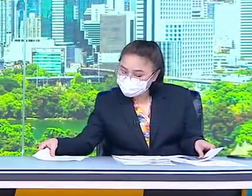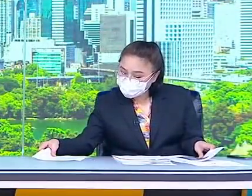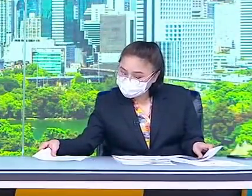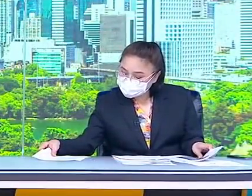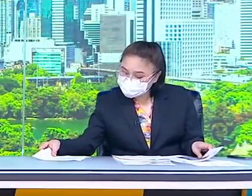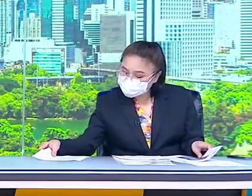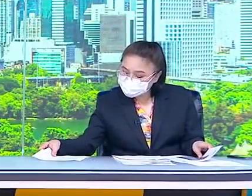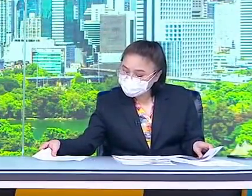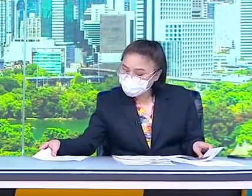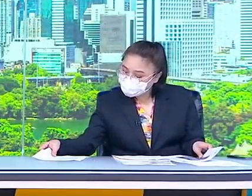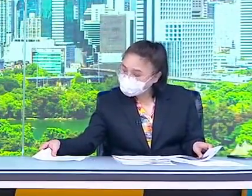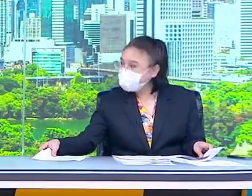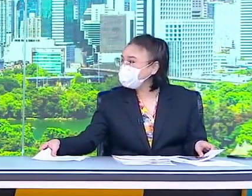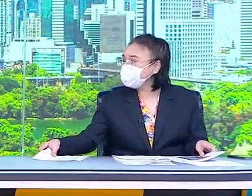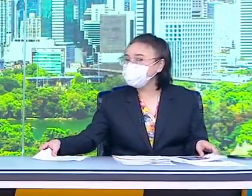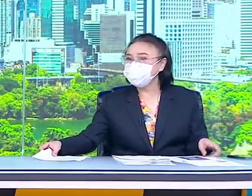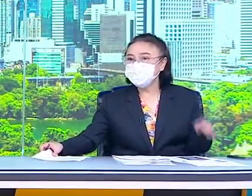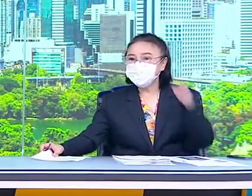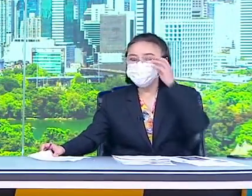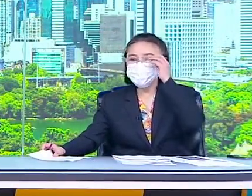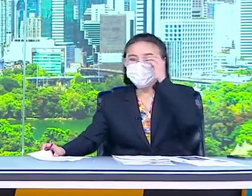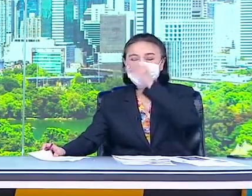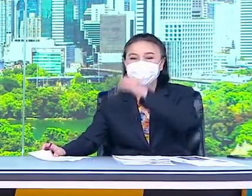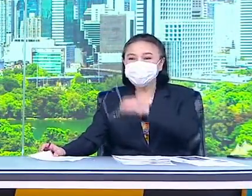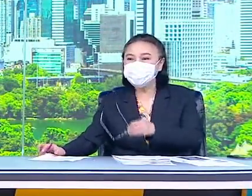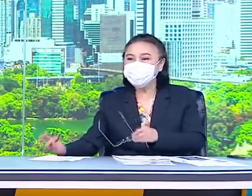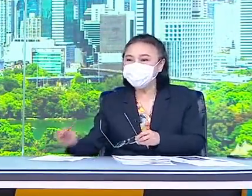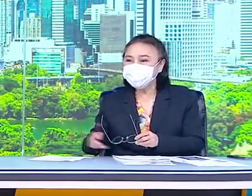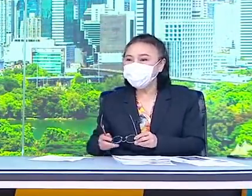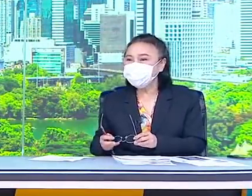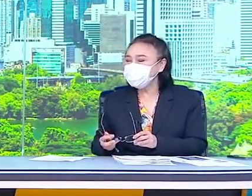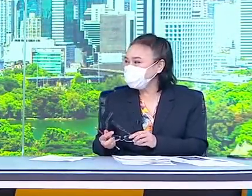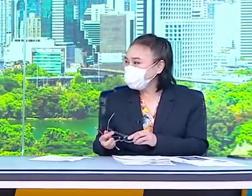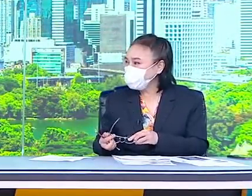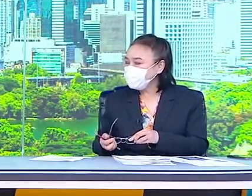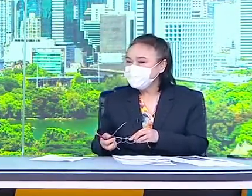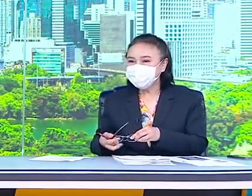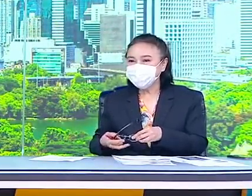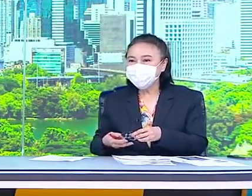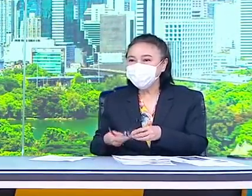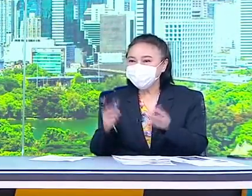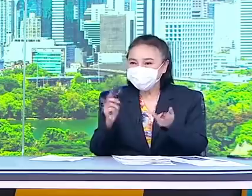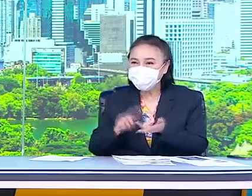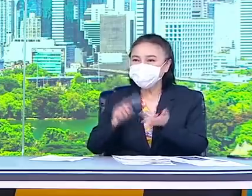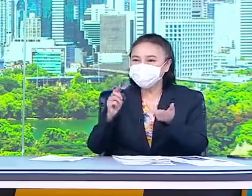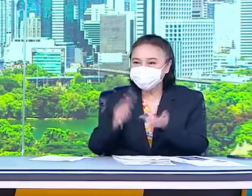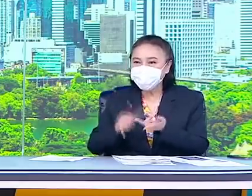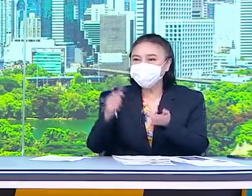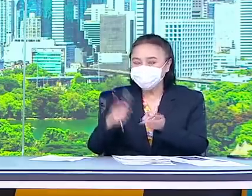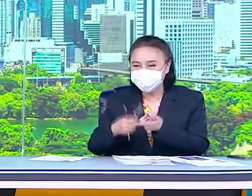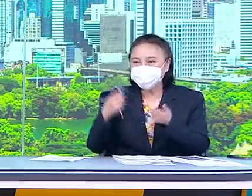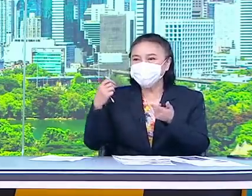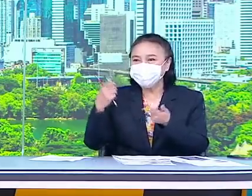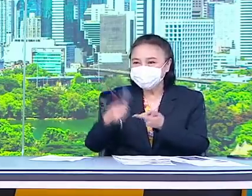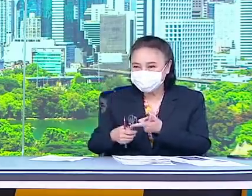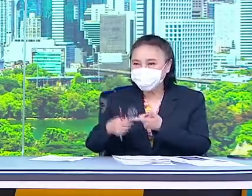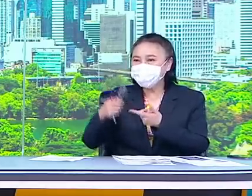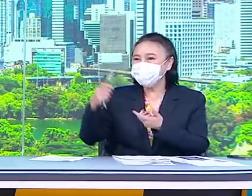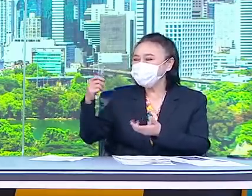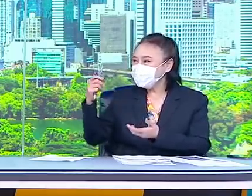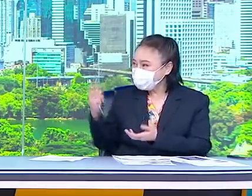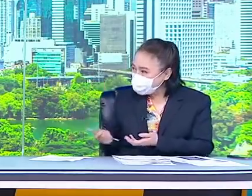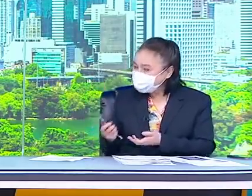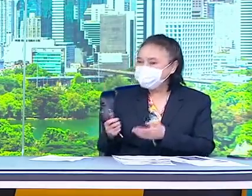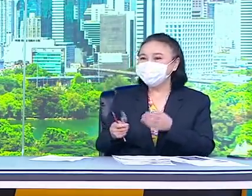จะมีพรรคอีกพรรคหนึ่งที่ชื่อพรรคพลังนะคะเราจะมีชื่อพรรคที่คล้ายๆกันนะคะม ัน จะต้องมีคำว่าไทยชาติรวม